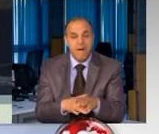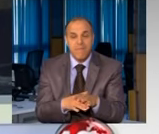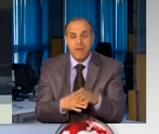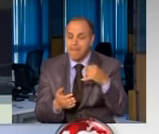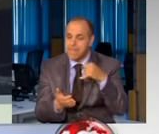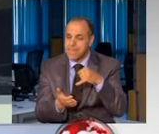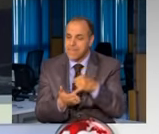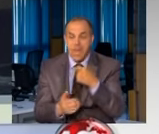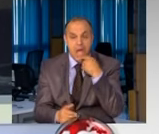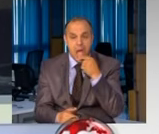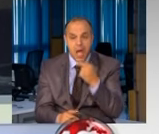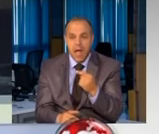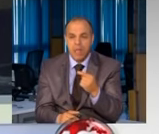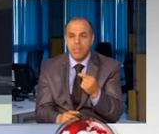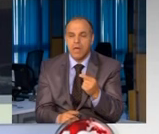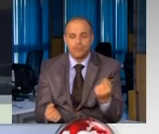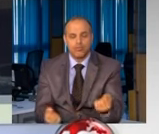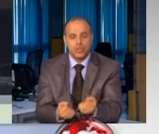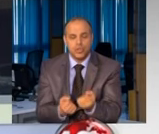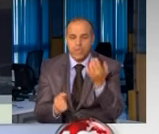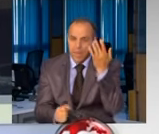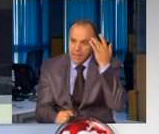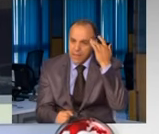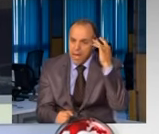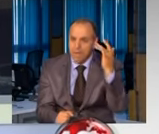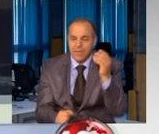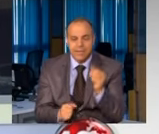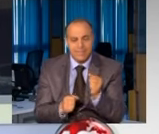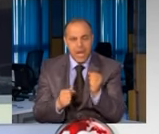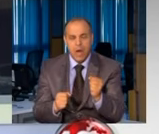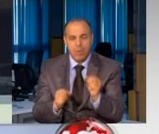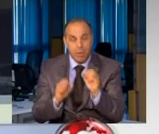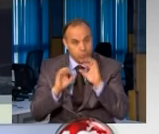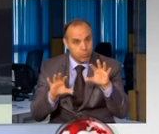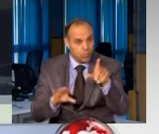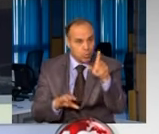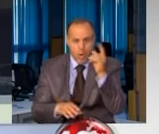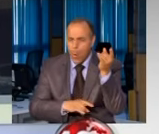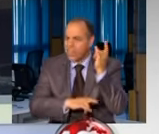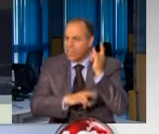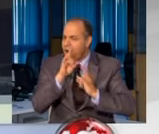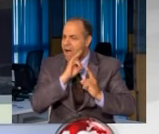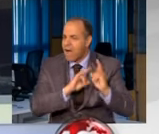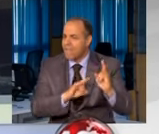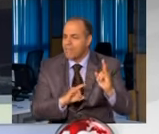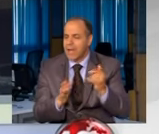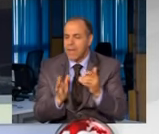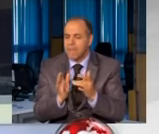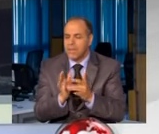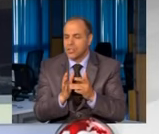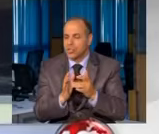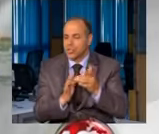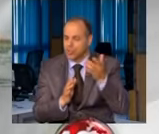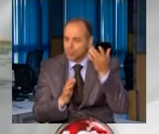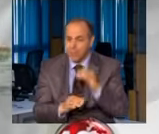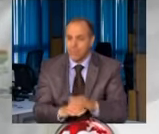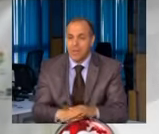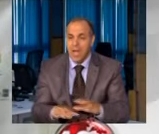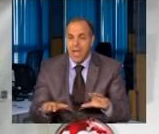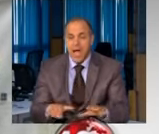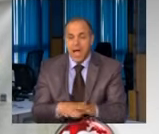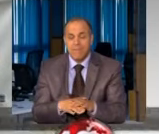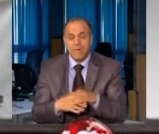المدينة، وهو تظاهرة تنشيطية ثقافية تحاول تسليط الضوء على الموروث الثقافي للمنطقة. في